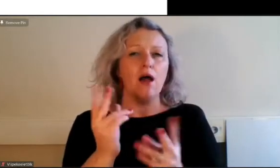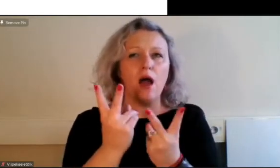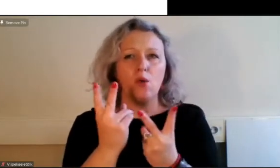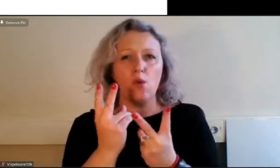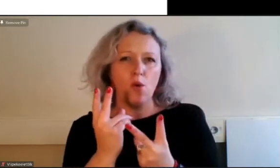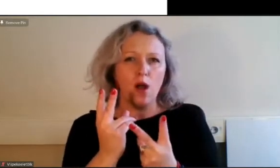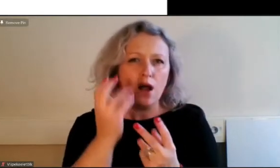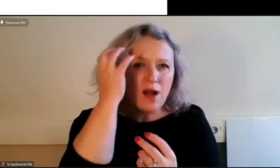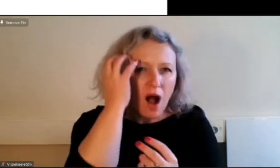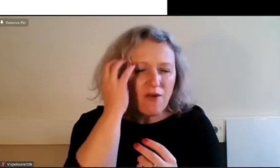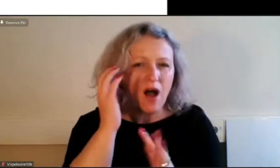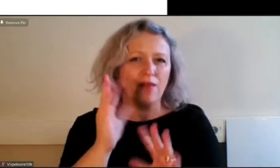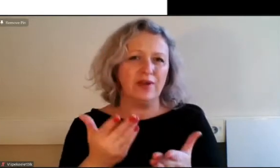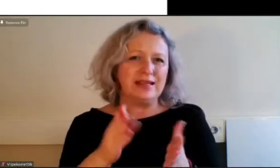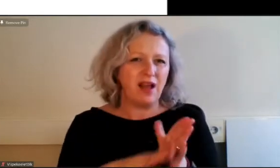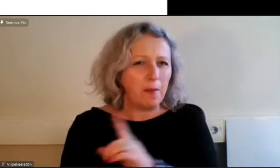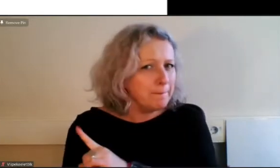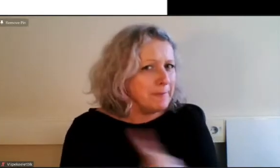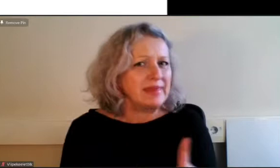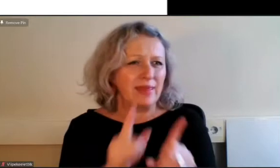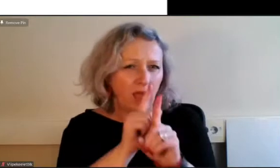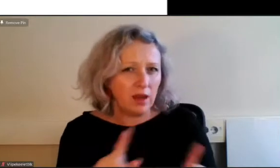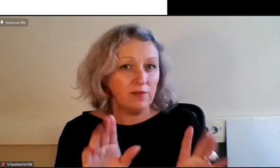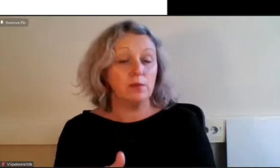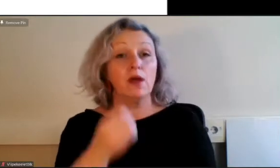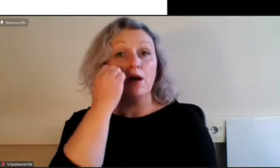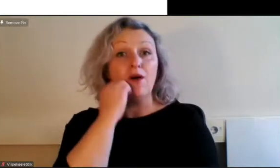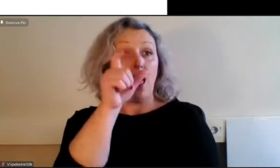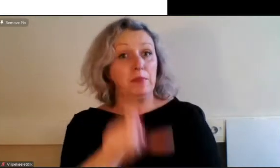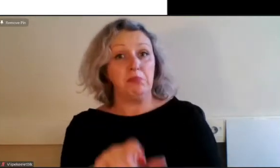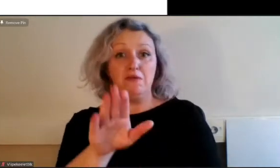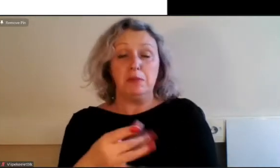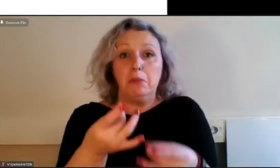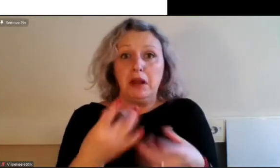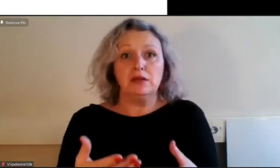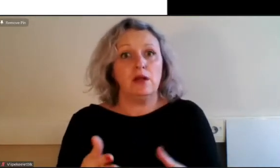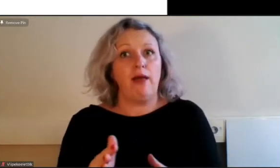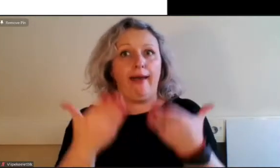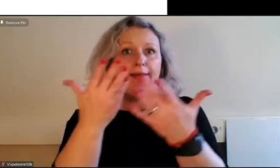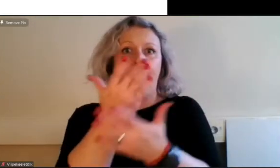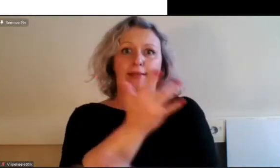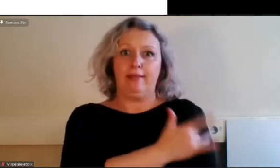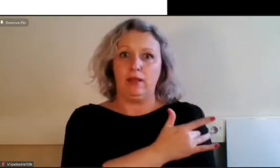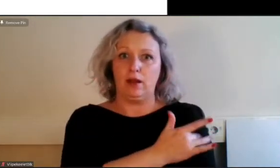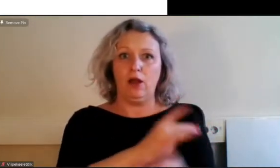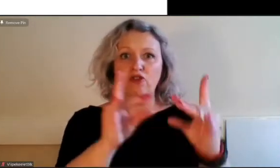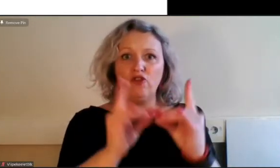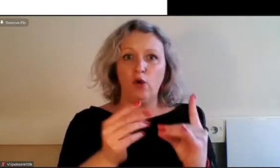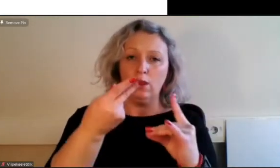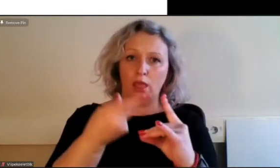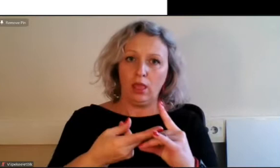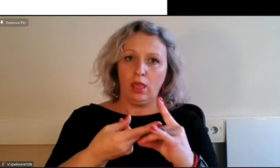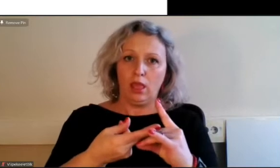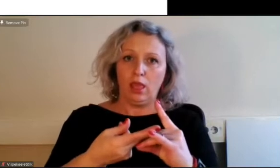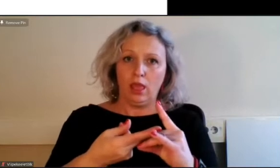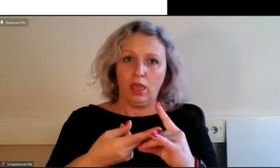kellel üldse see haigus võib avalduda esialgu väga-väga salakavalalt ja ebatüüpiliselt. Vanemad inimesed võivad